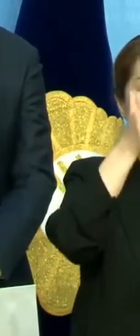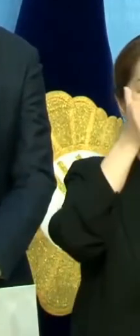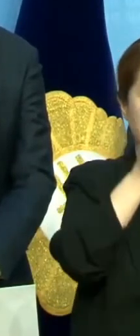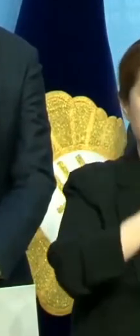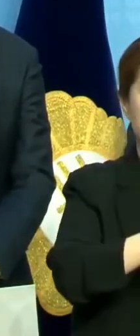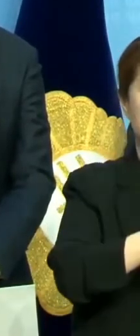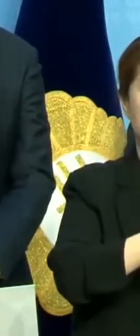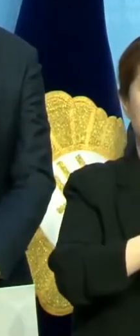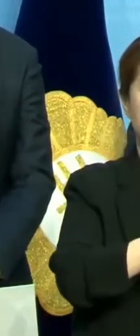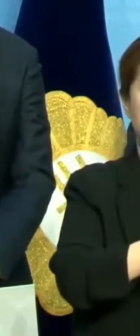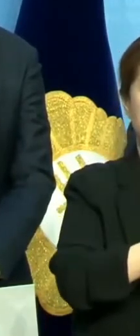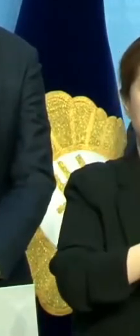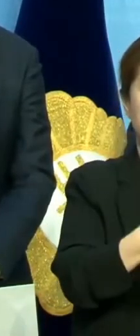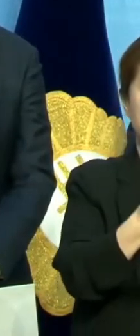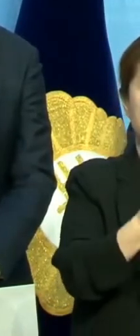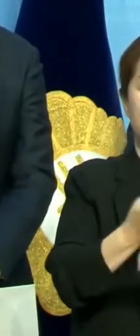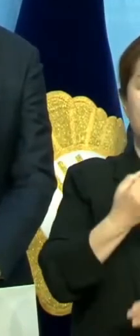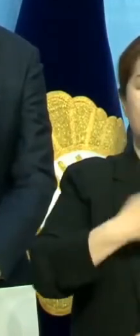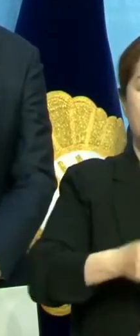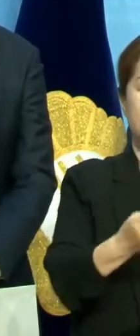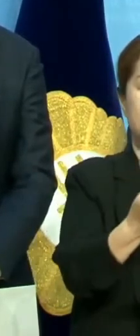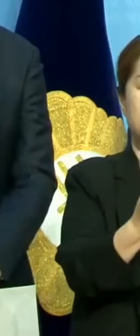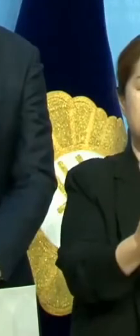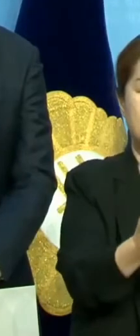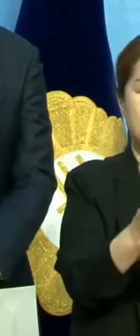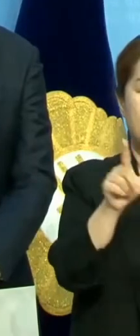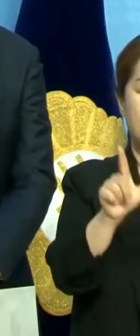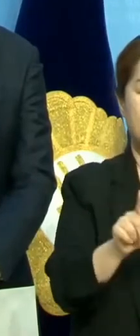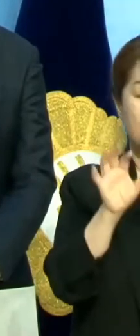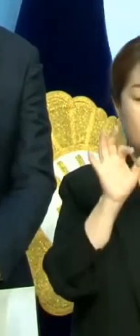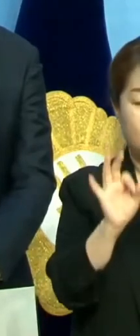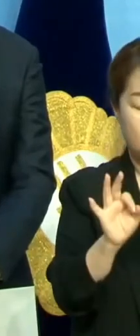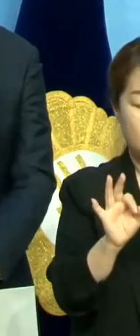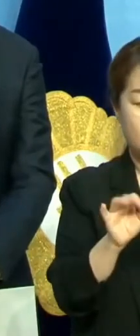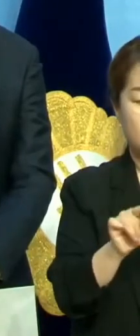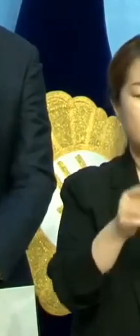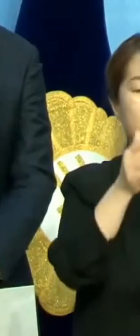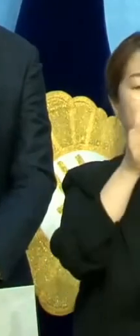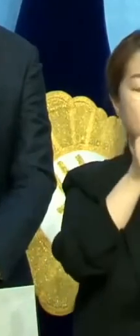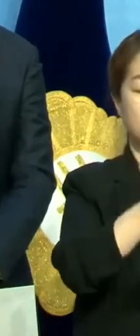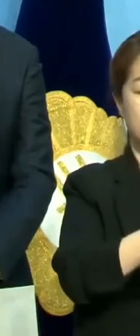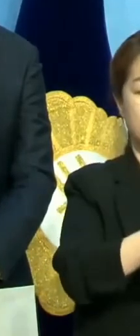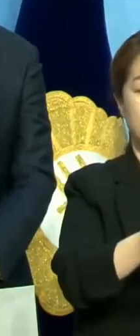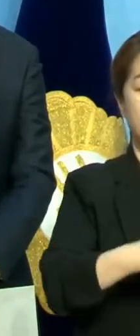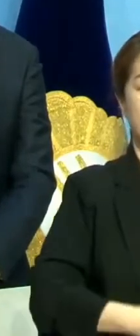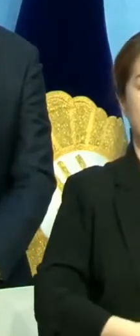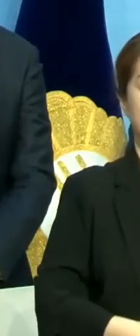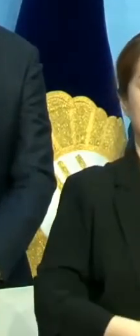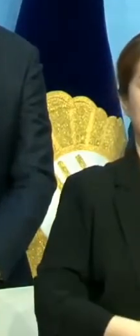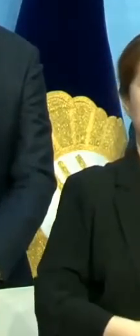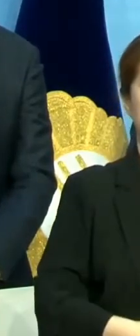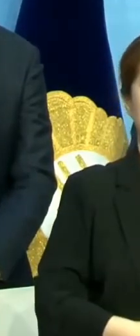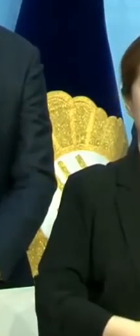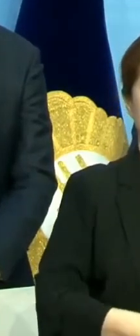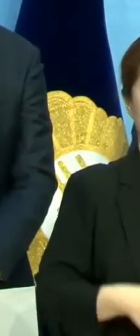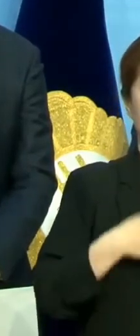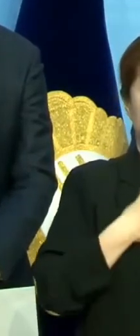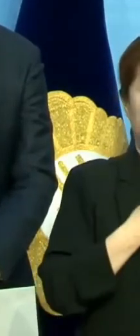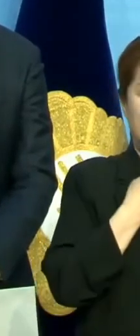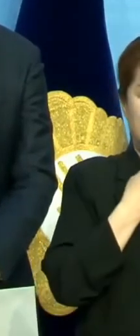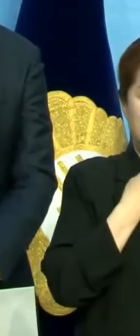마지막으로 제 자식의 얼굴을 볼 수 있는 마지막 모습이었습니다. 저는 꼭 봐야